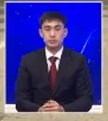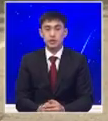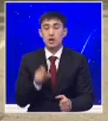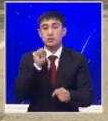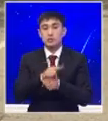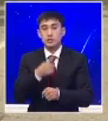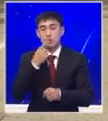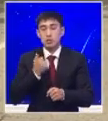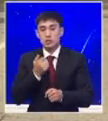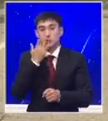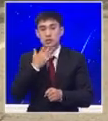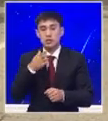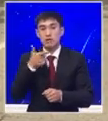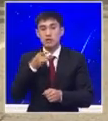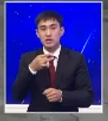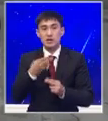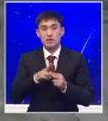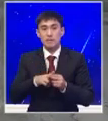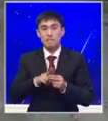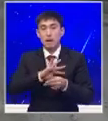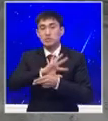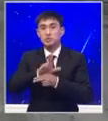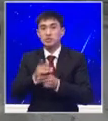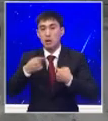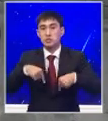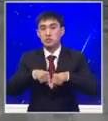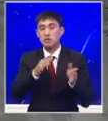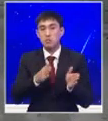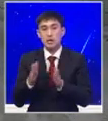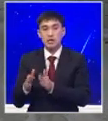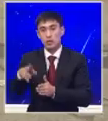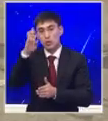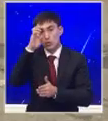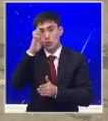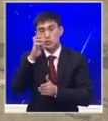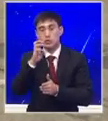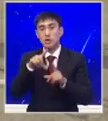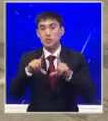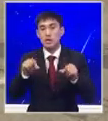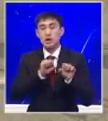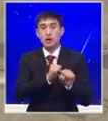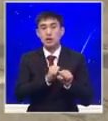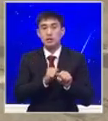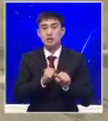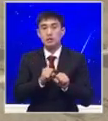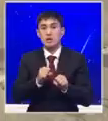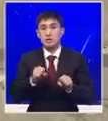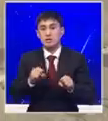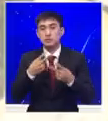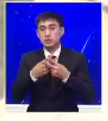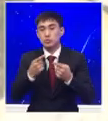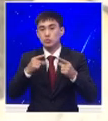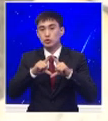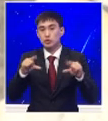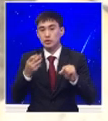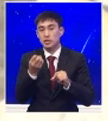Задачей бойцов Национальной гвардии является обеспечение общественного порядка государственных объектов, охрана исправительных учреждений.